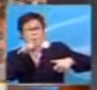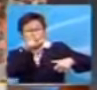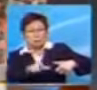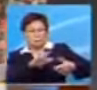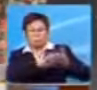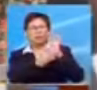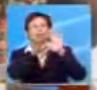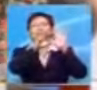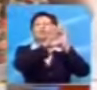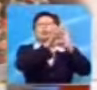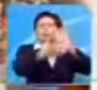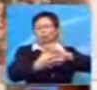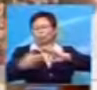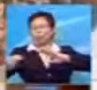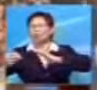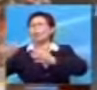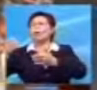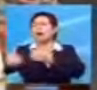danj